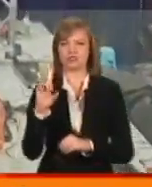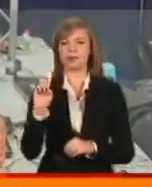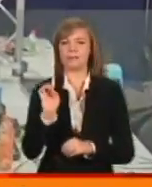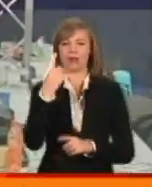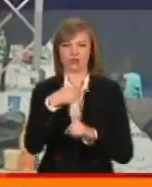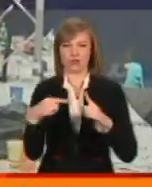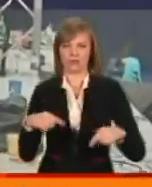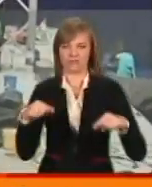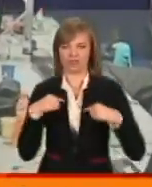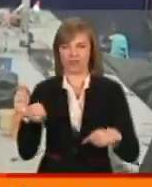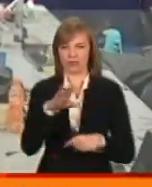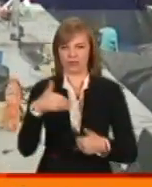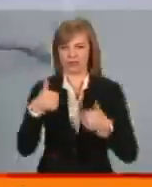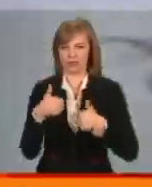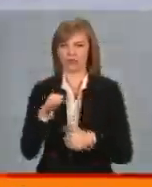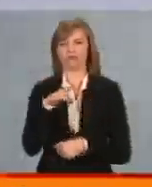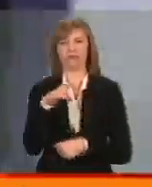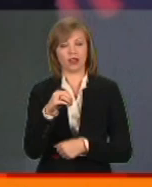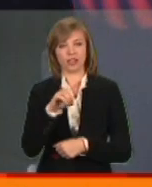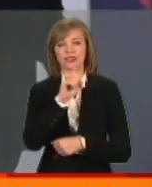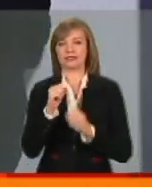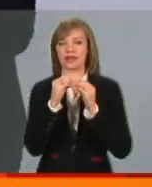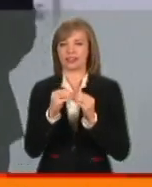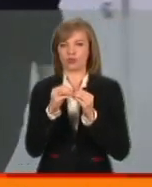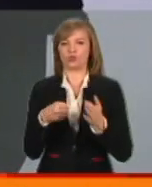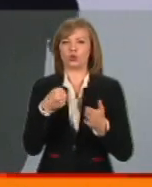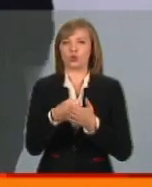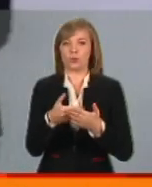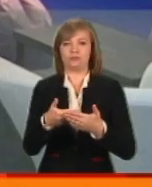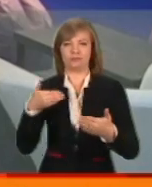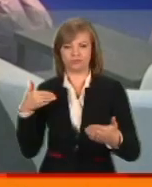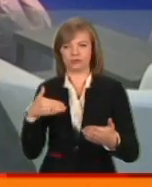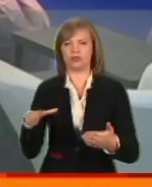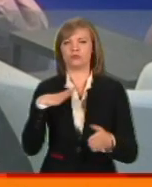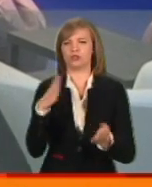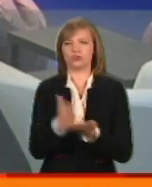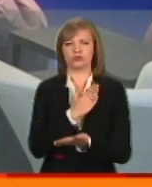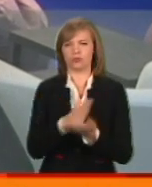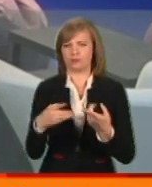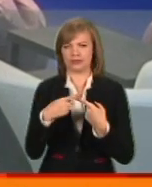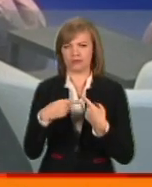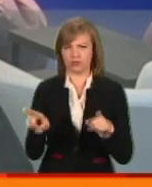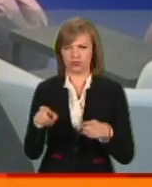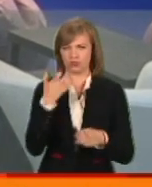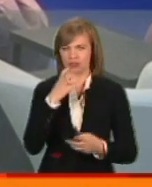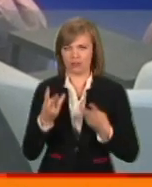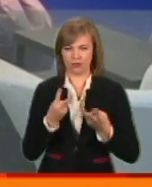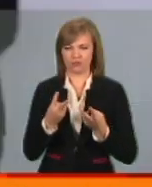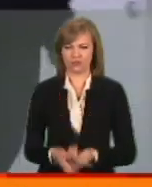першого півфіналу Євробачення. Проте за 10 годин до цієї миті тут панували зовсім інші